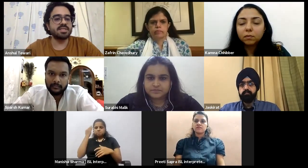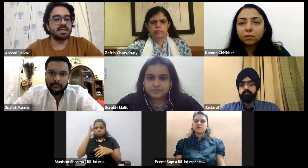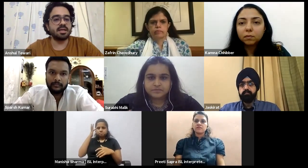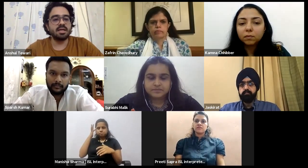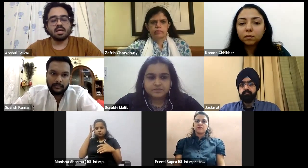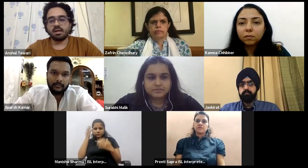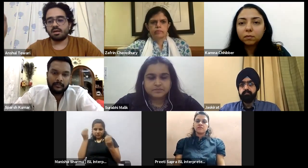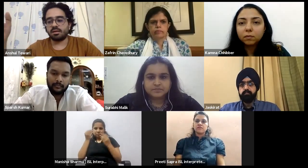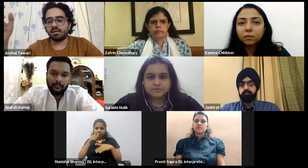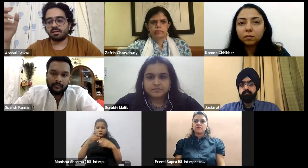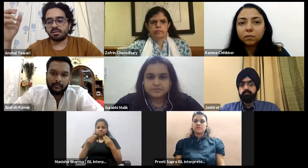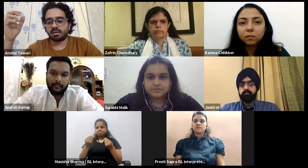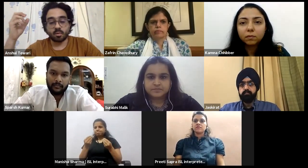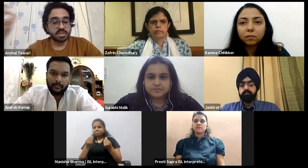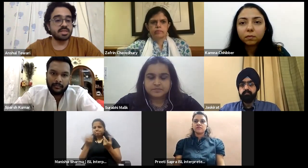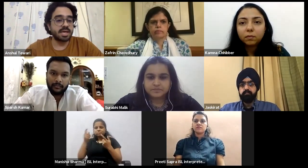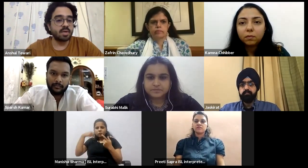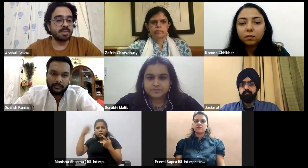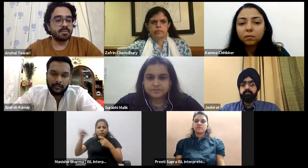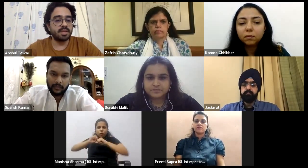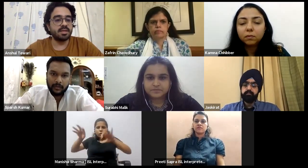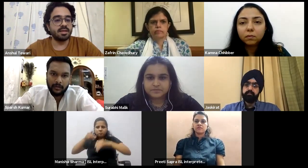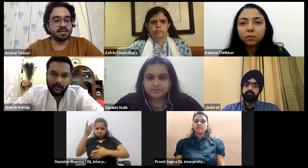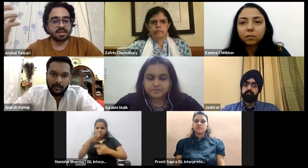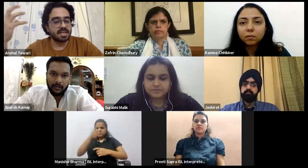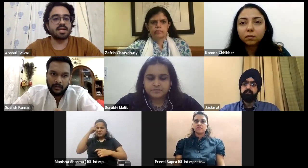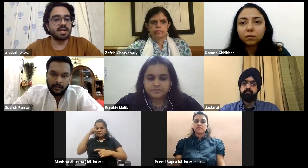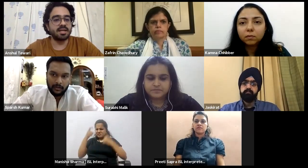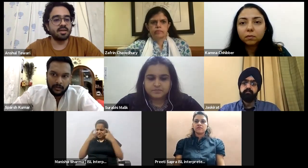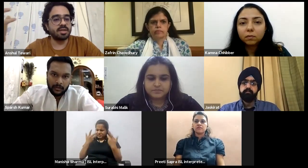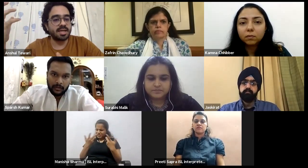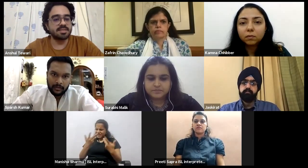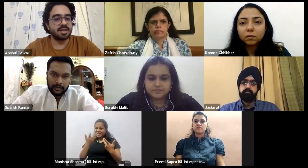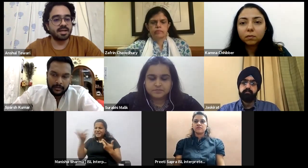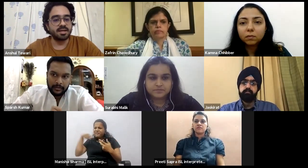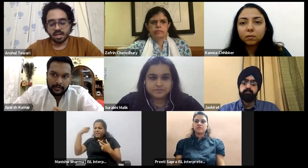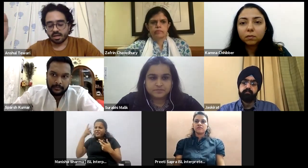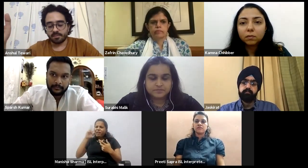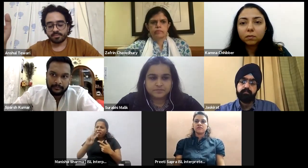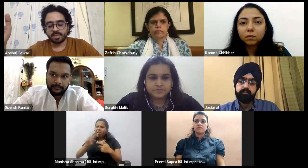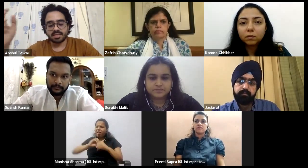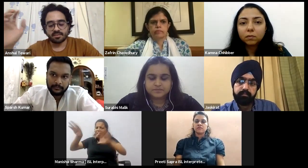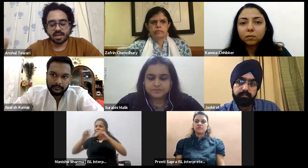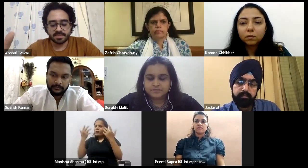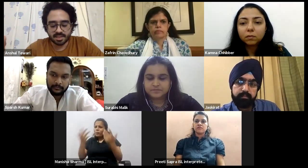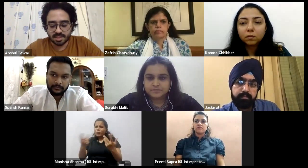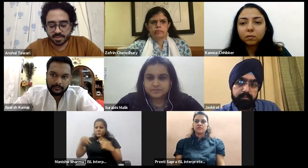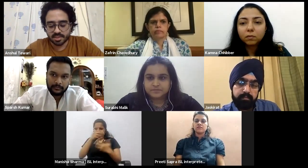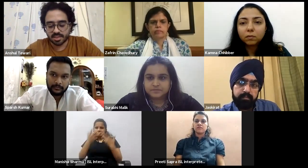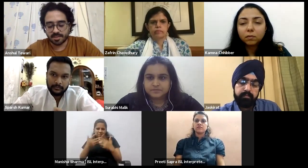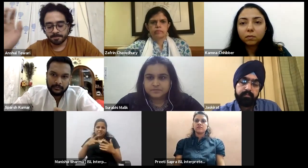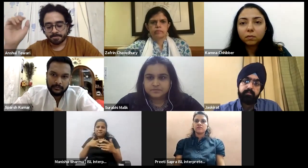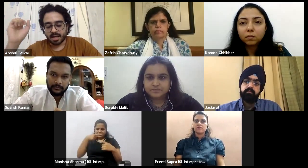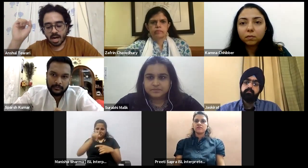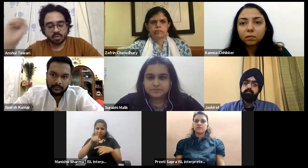काफी ज्यादा क्वेश्चंस आए होंगे मन में कि क्या चल रहा है ये और ये कैसे चल रहा है. मेरा सवाल आपसे ये है स्पर्श